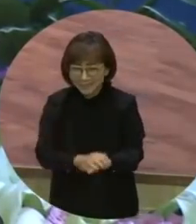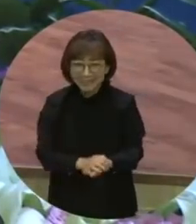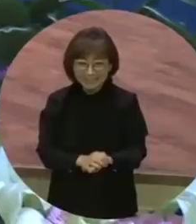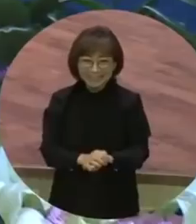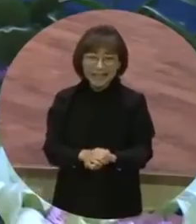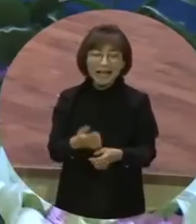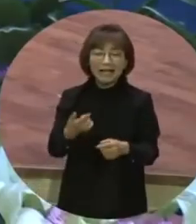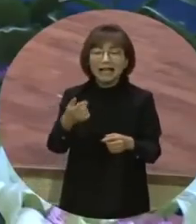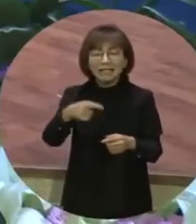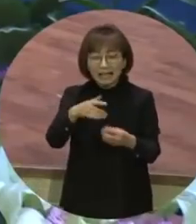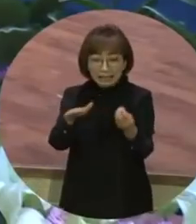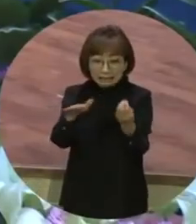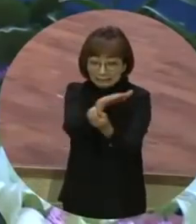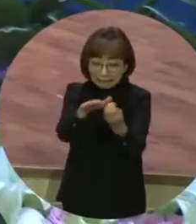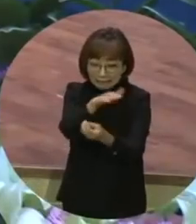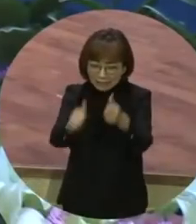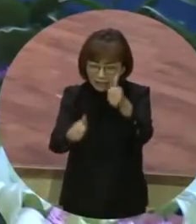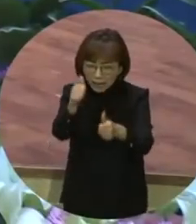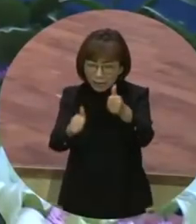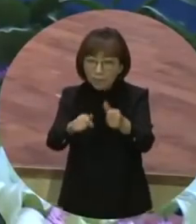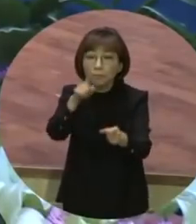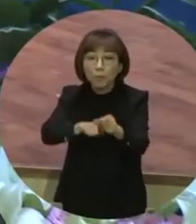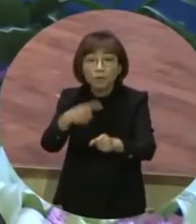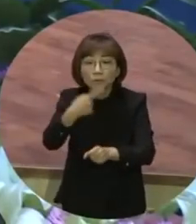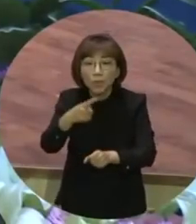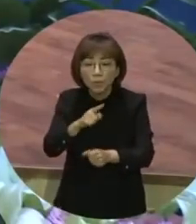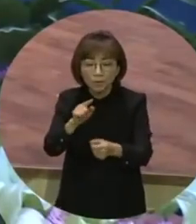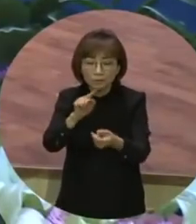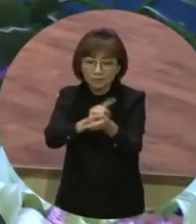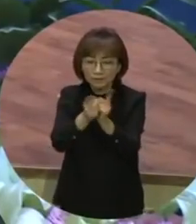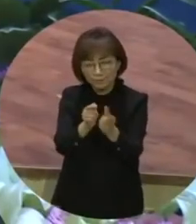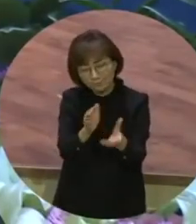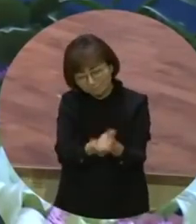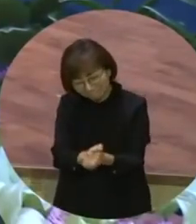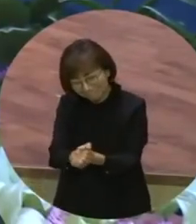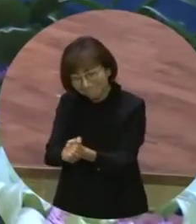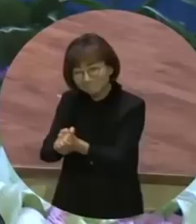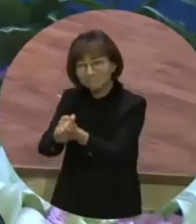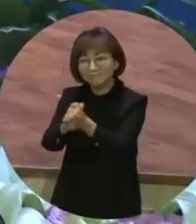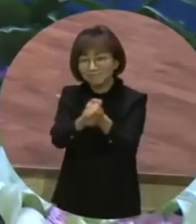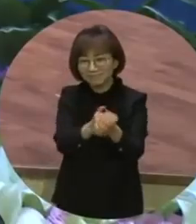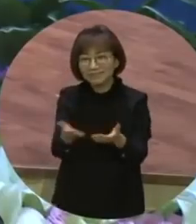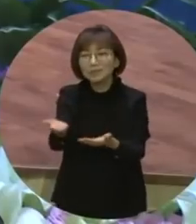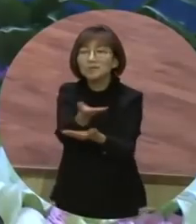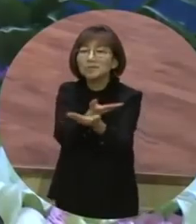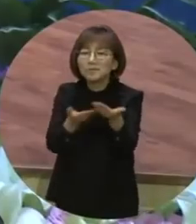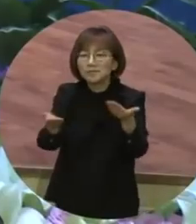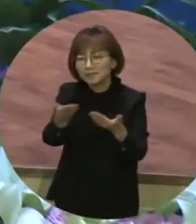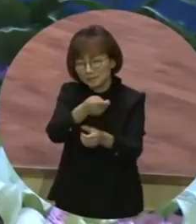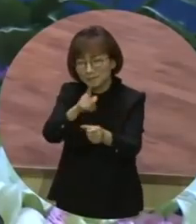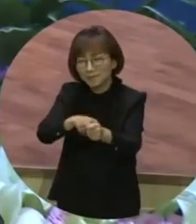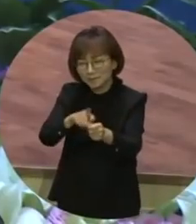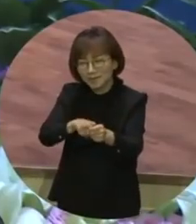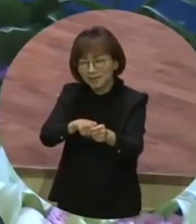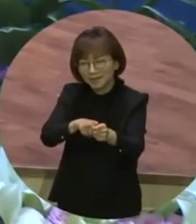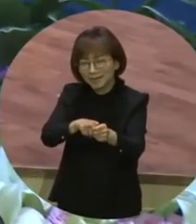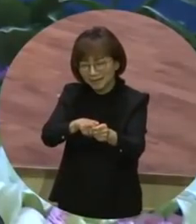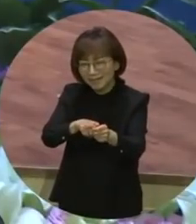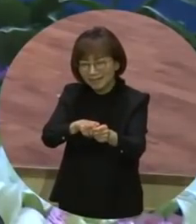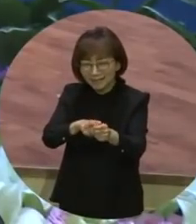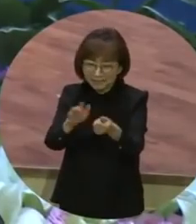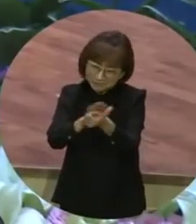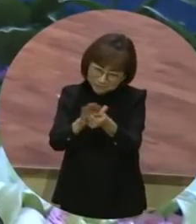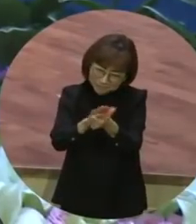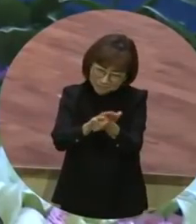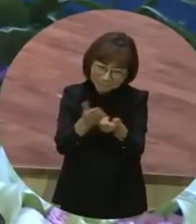서로 원리스 이루기 위해서 하나 되어져서 뭐 한 몸된 교회를 잘 섬기면서 우리 신생활 같이 잘 합시다. 그런